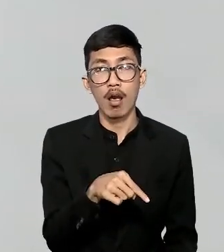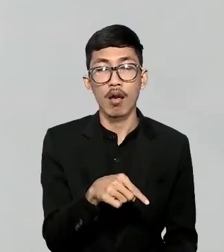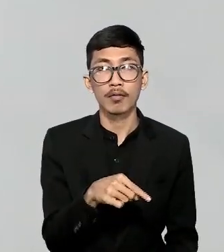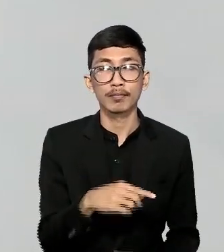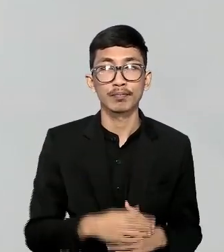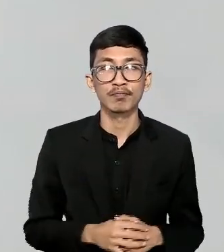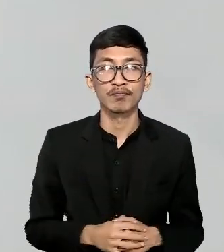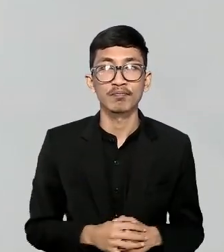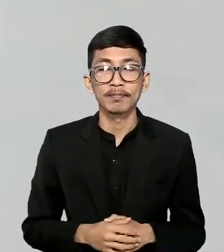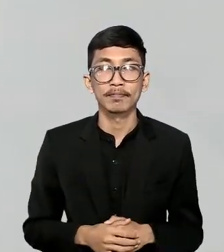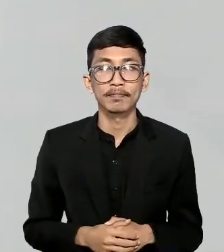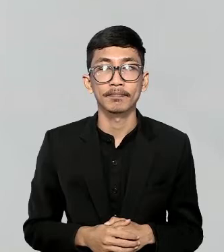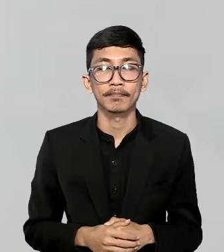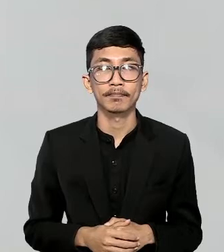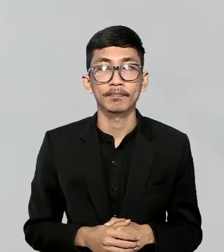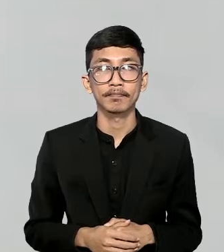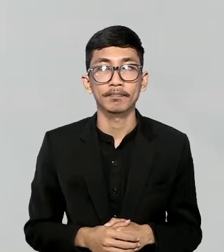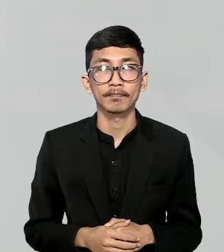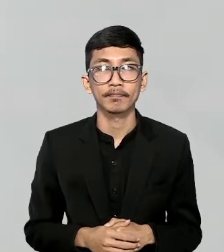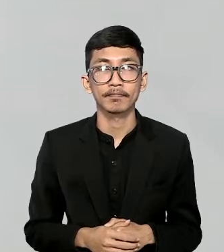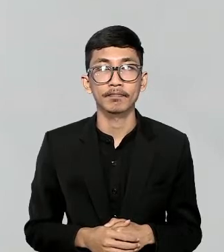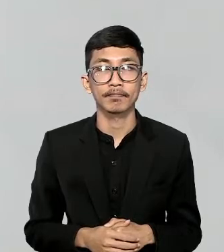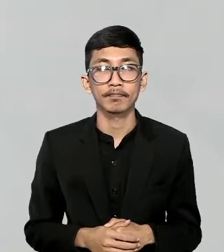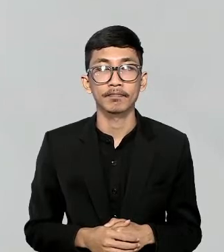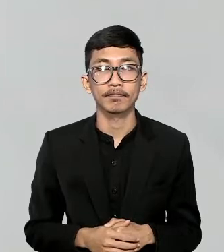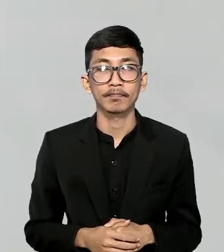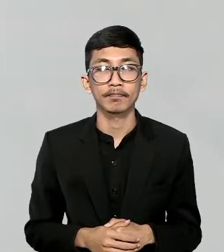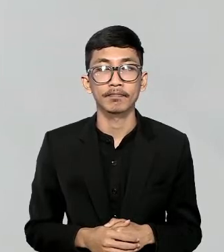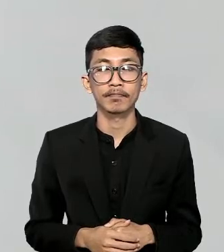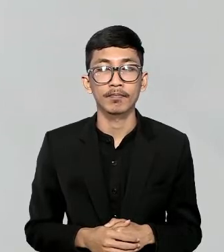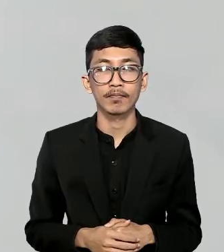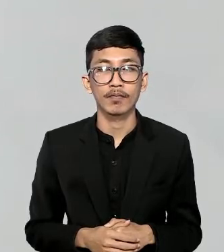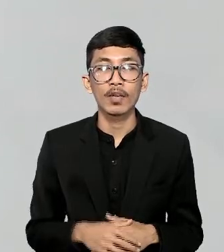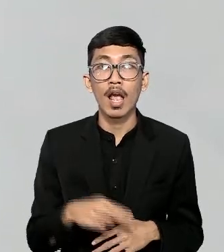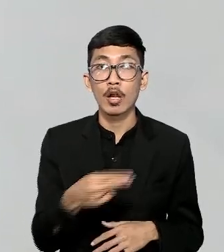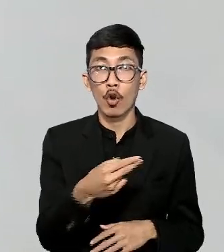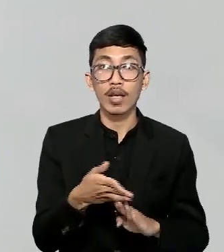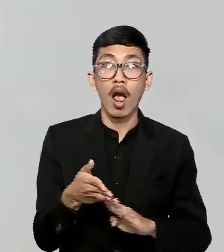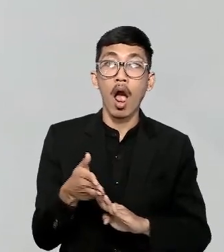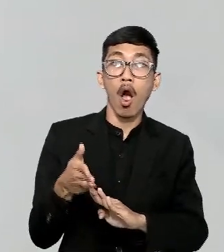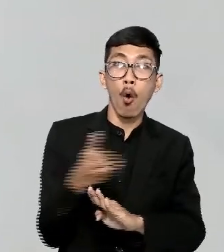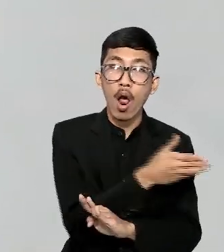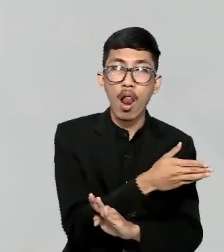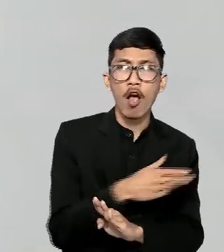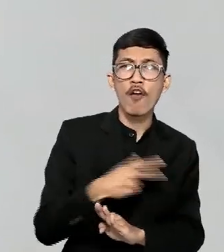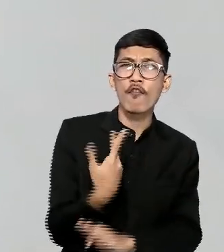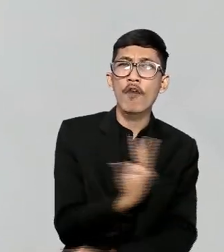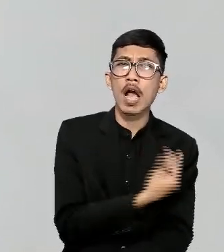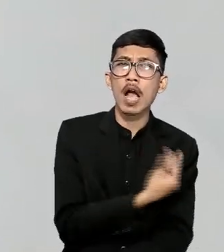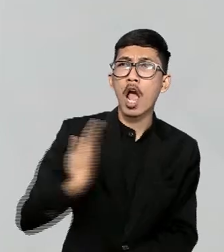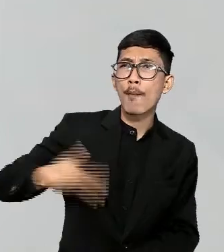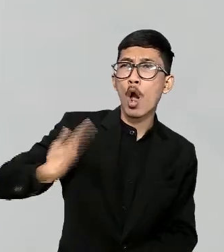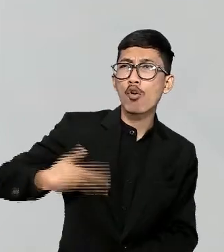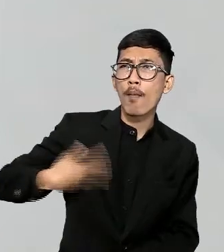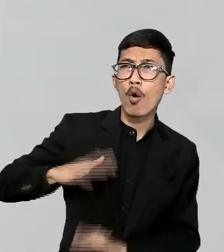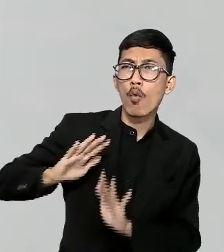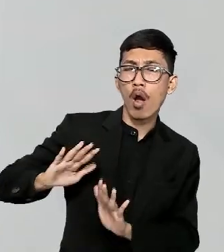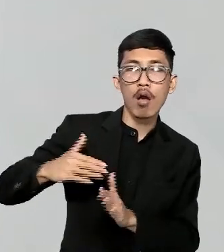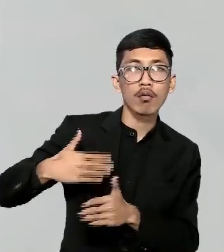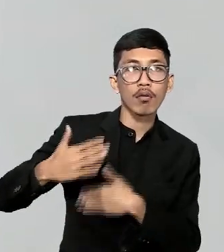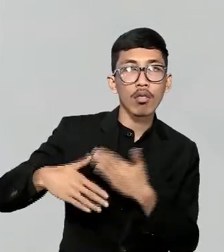oleh Ops untuk tidak jadi mau ikut-ikutan tidak divaksin sekarang malah Kelihatannya sudah berbondong-bondong mau